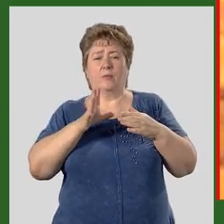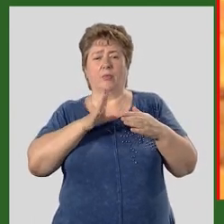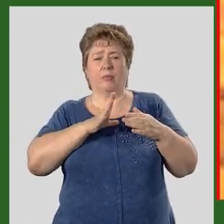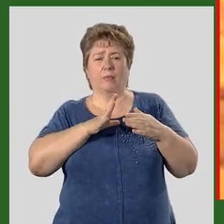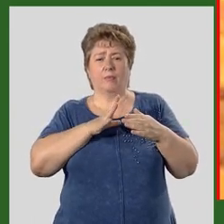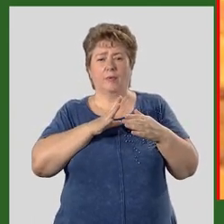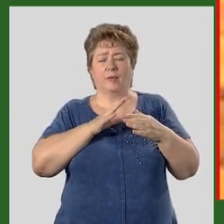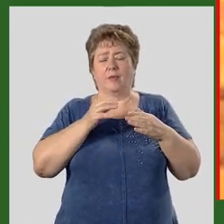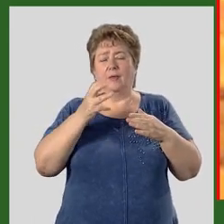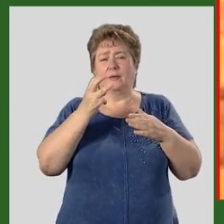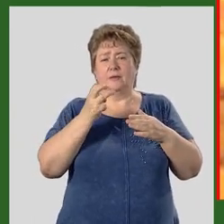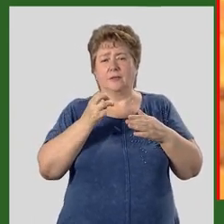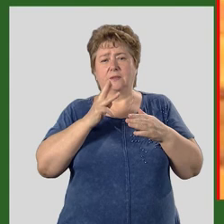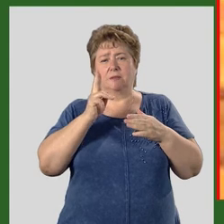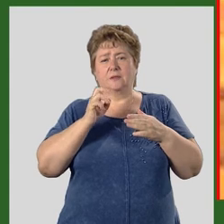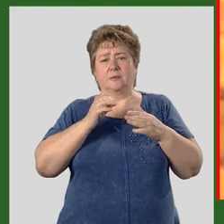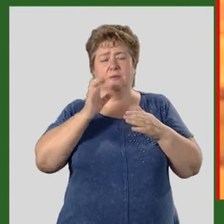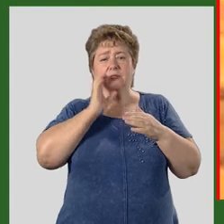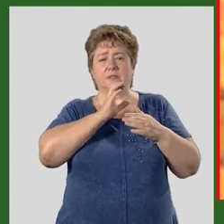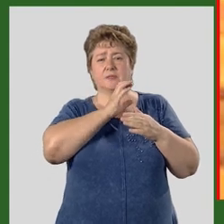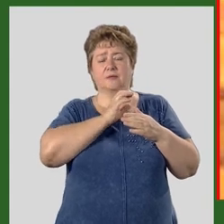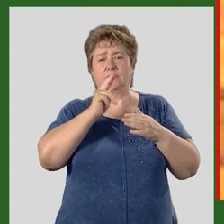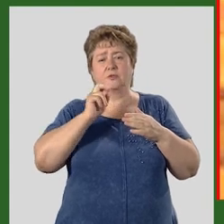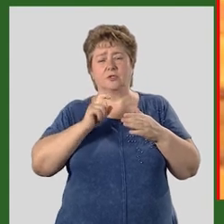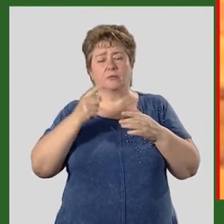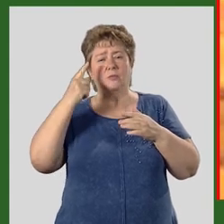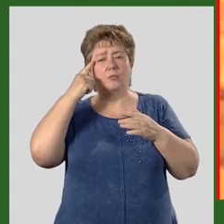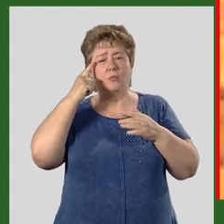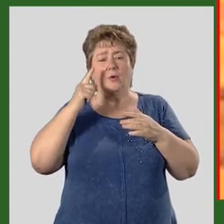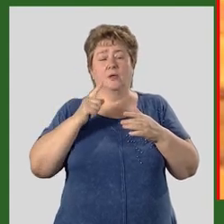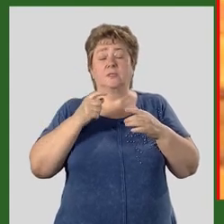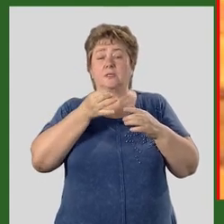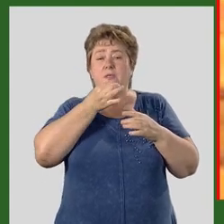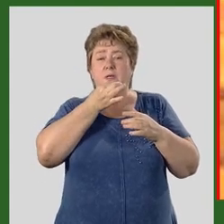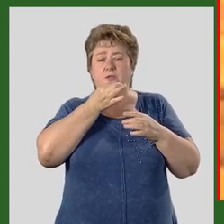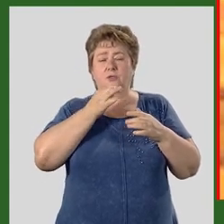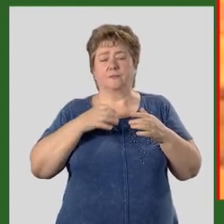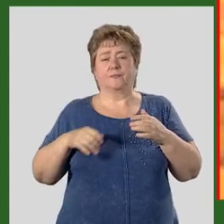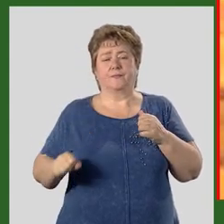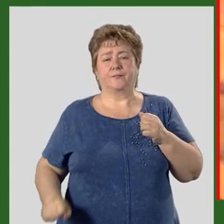оказался на 300 километров севернее, чем предполагалось раньше.